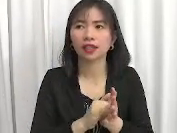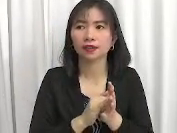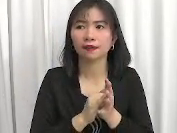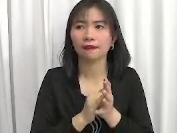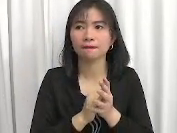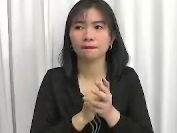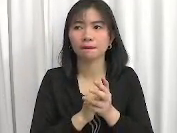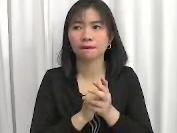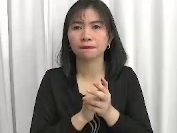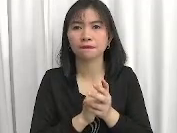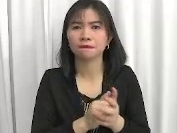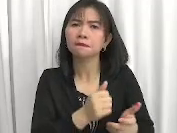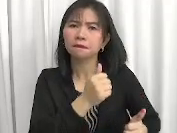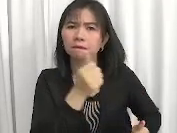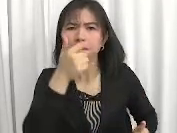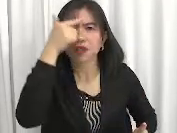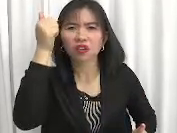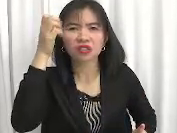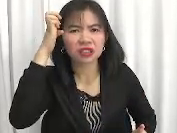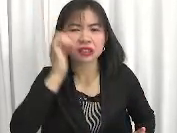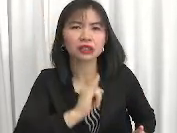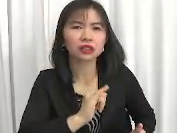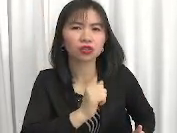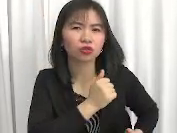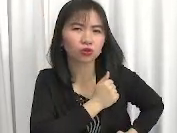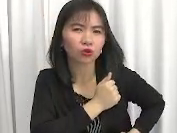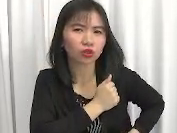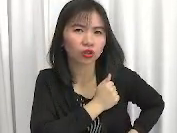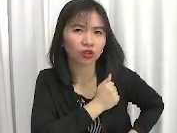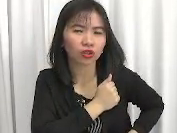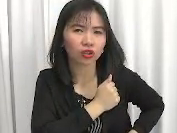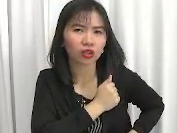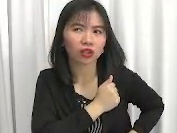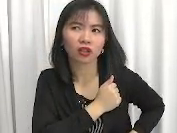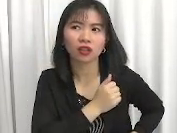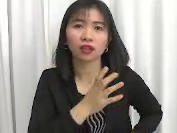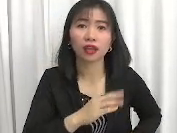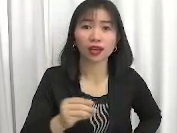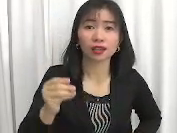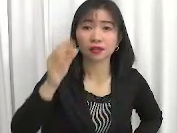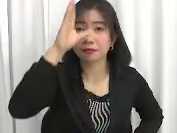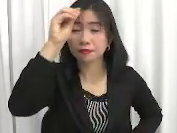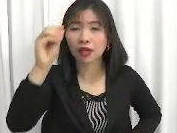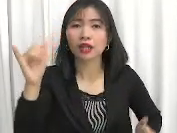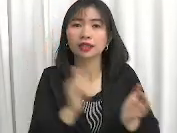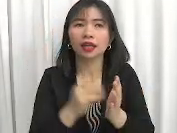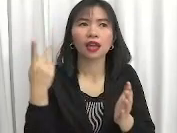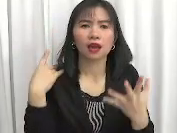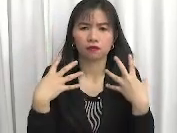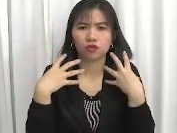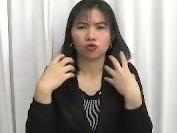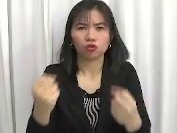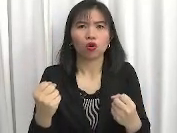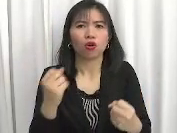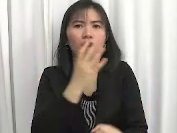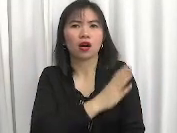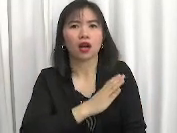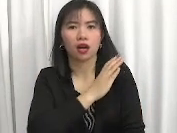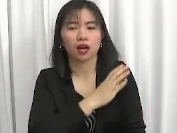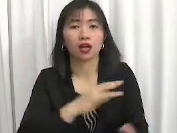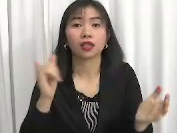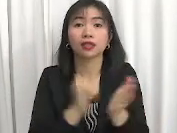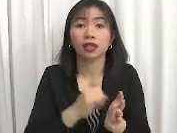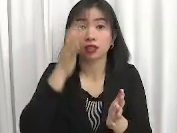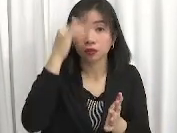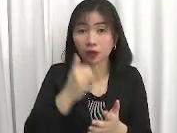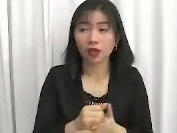isang sundalo, bilang isang tao na may strong personality, kailangan niya na yung magsusot sa